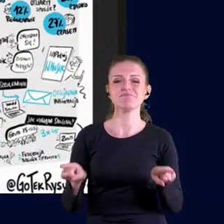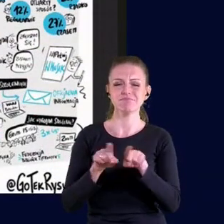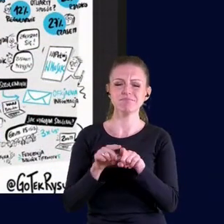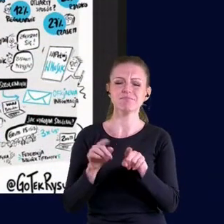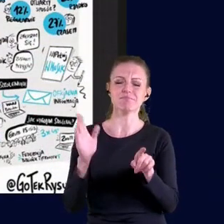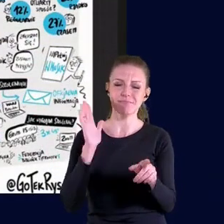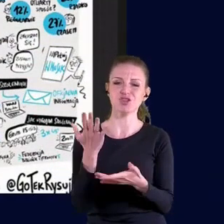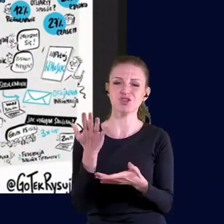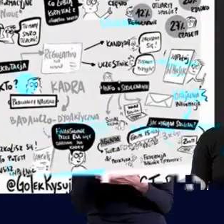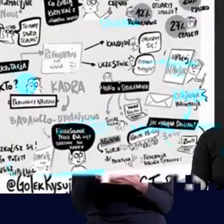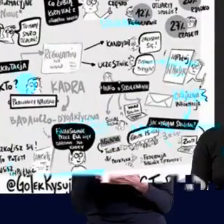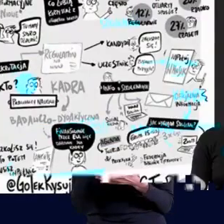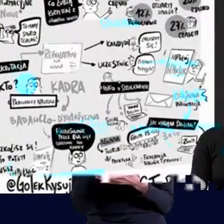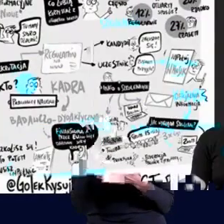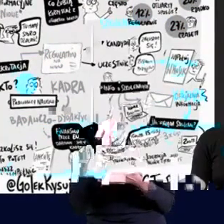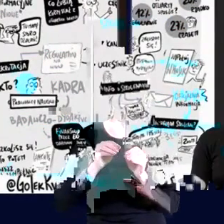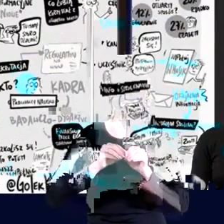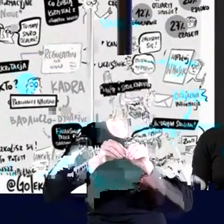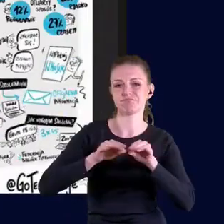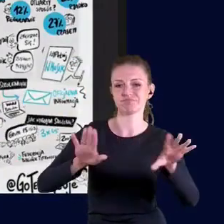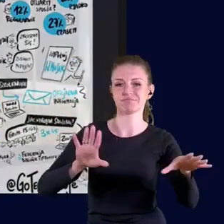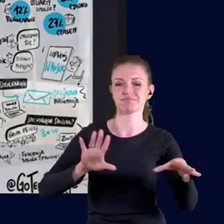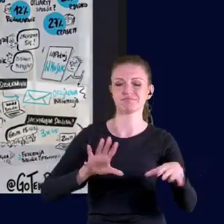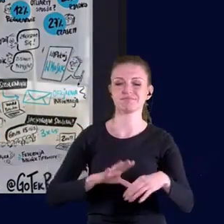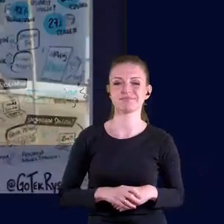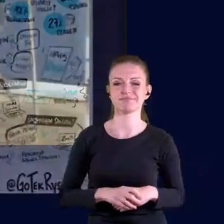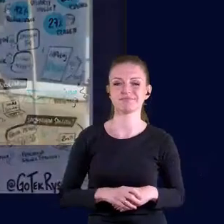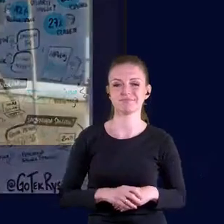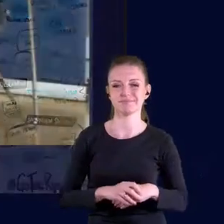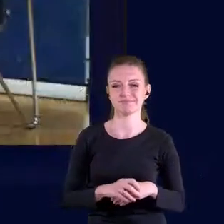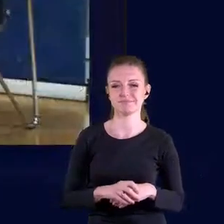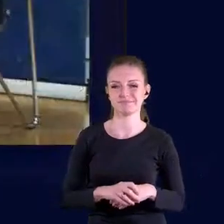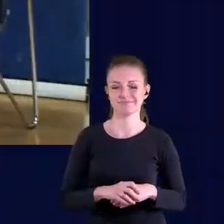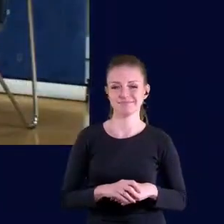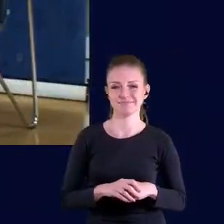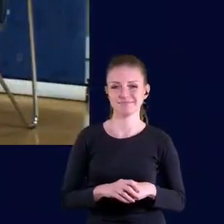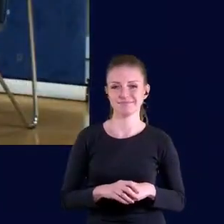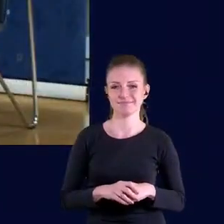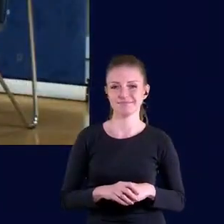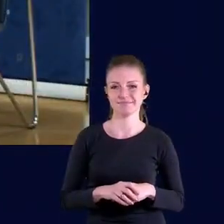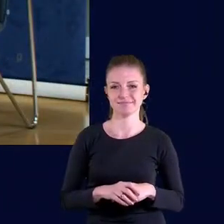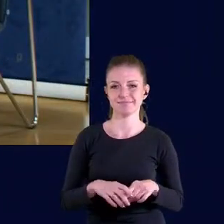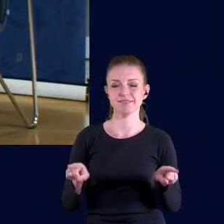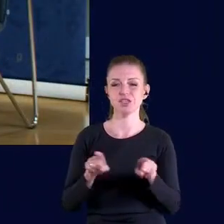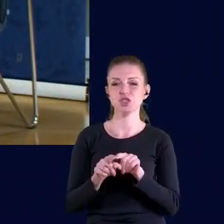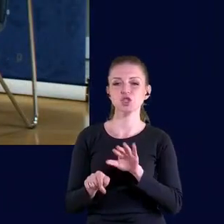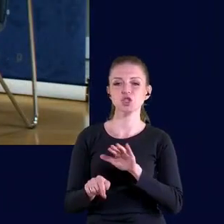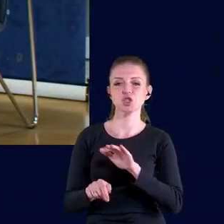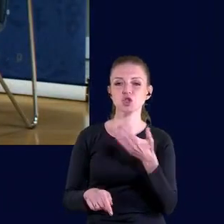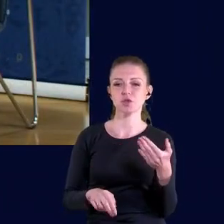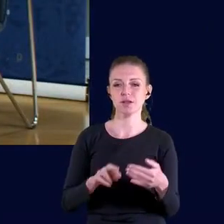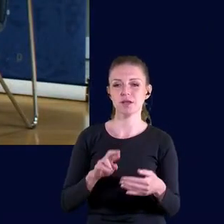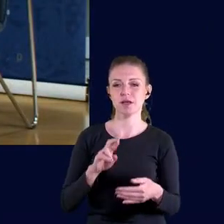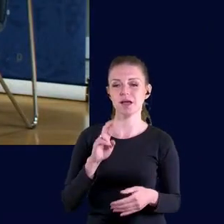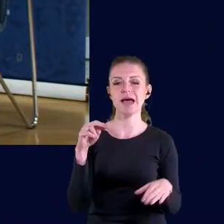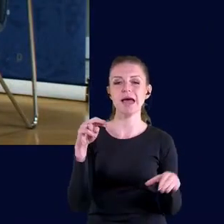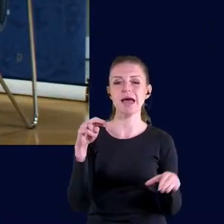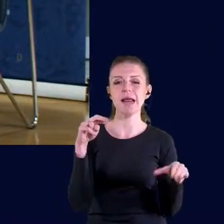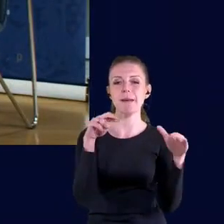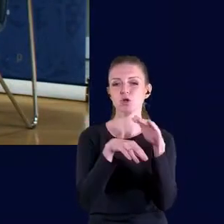sieci w dół i na stronach repozytorium pojawiają się